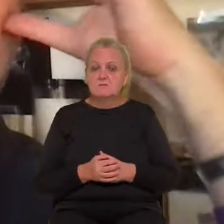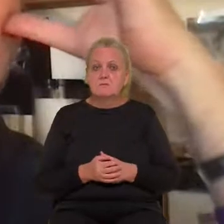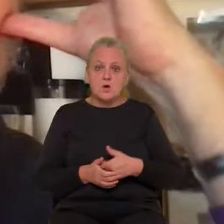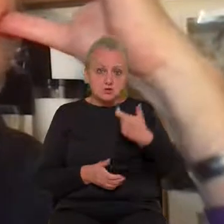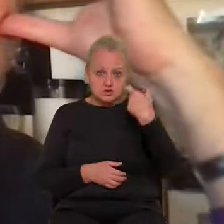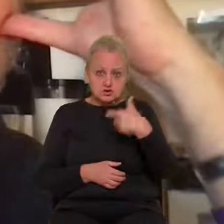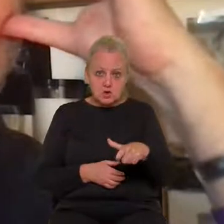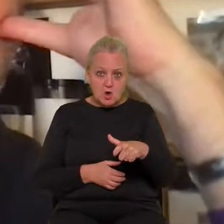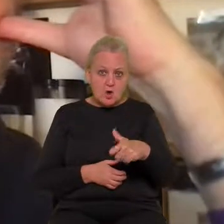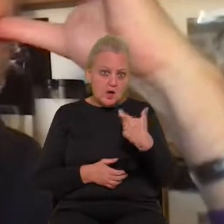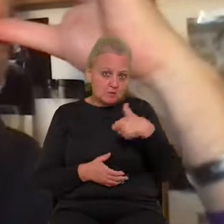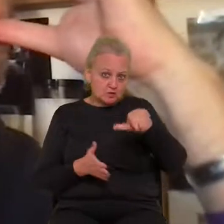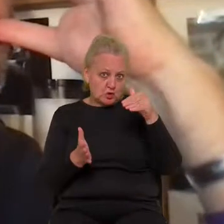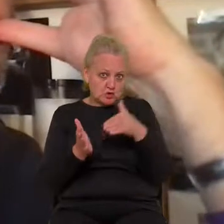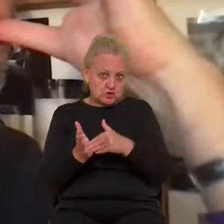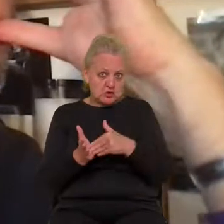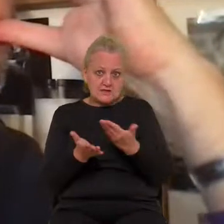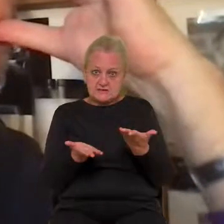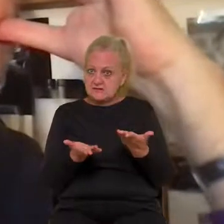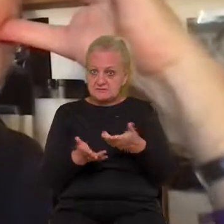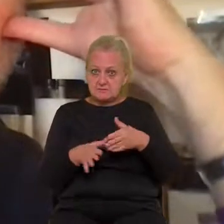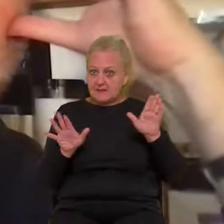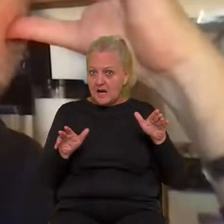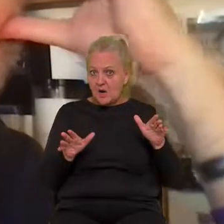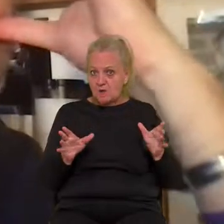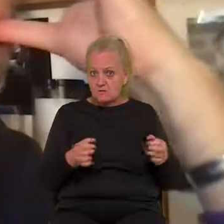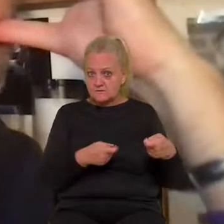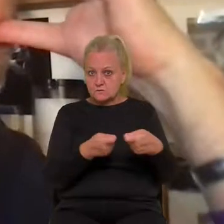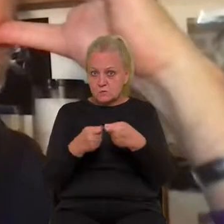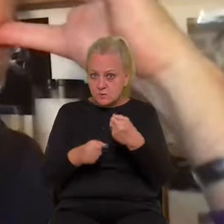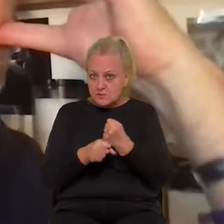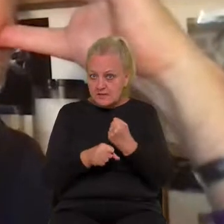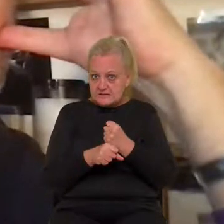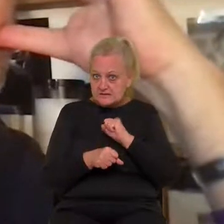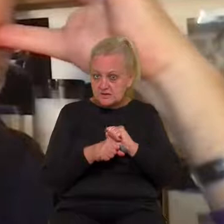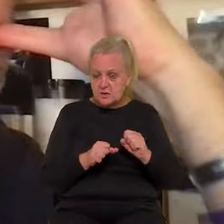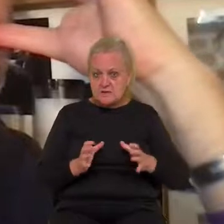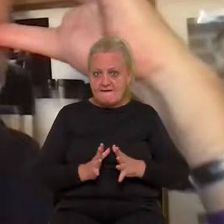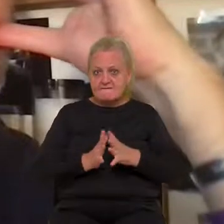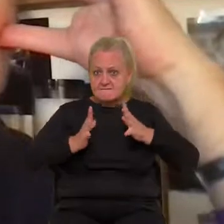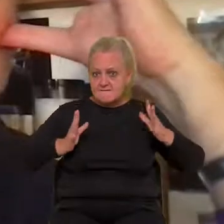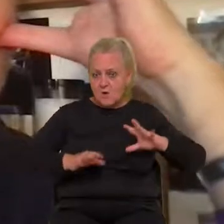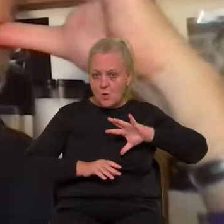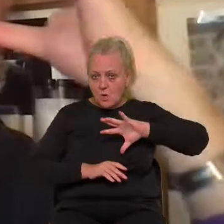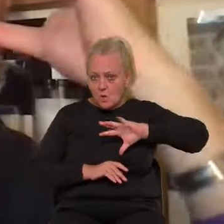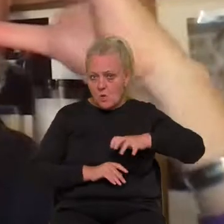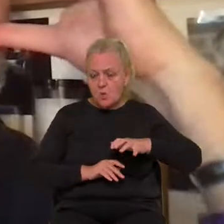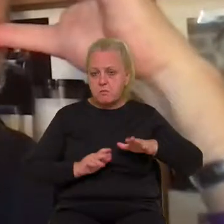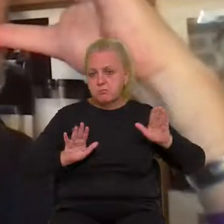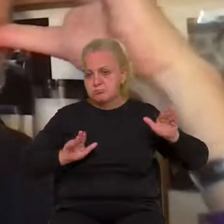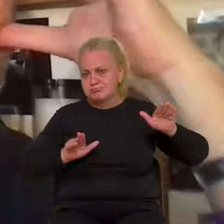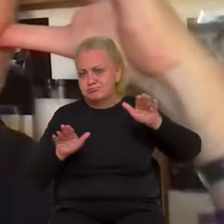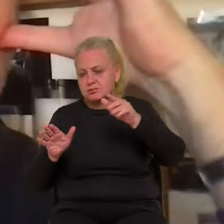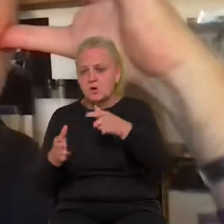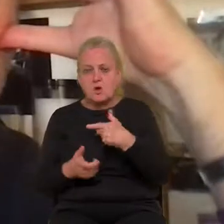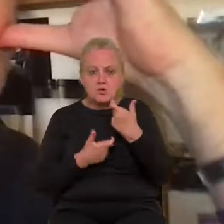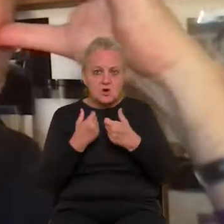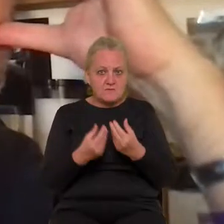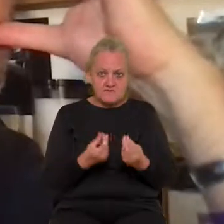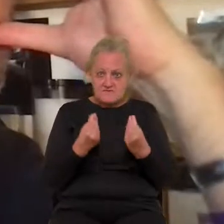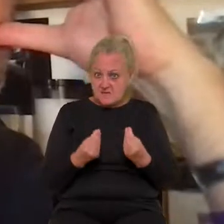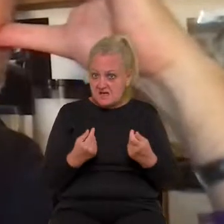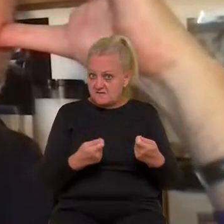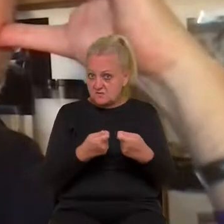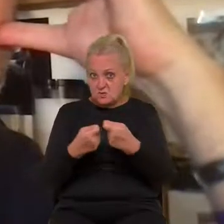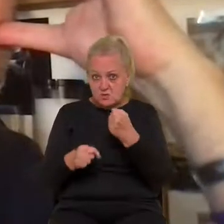100 ptaków czy 100 tysięcy ptaków w olbrzymiej grupie migrującej no, robi niesamowite rzeczy współpracując z